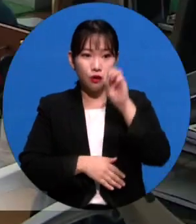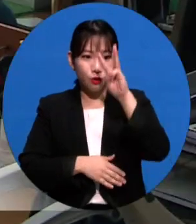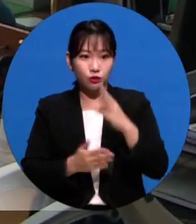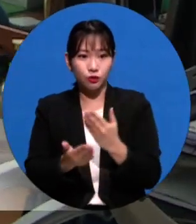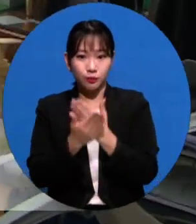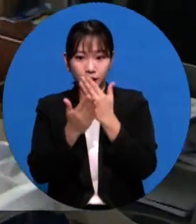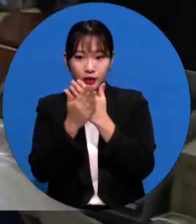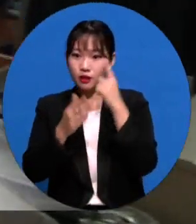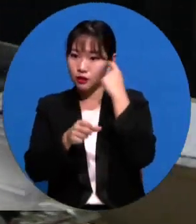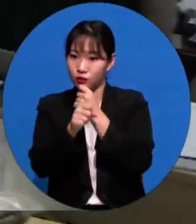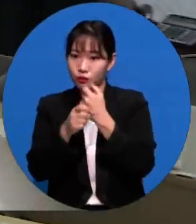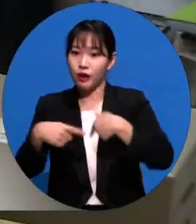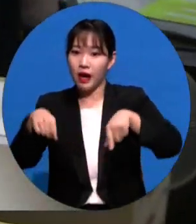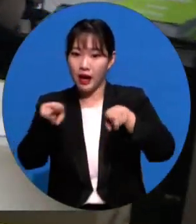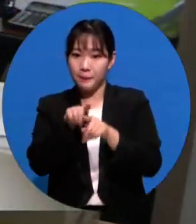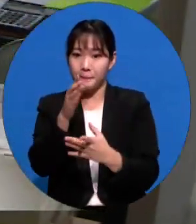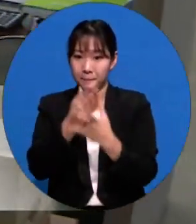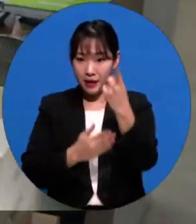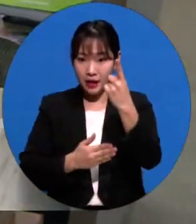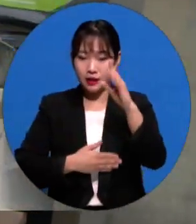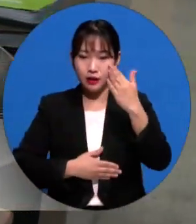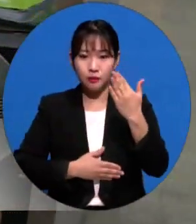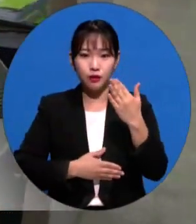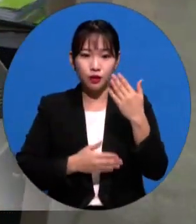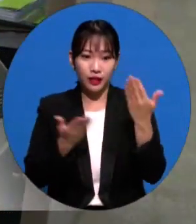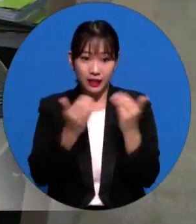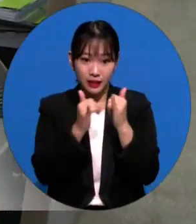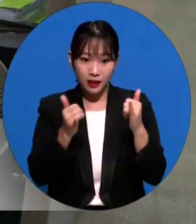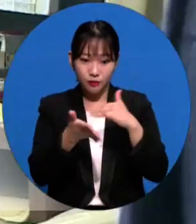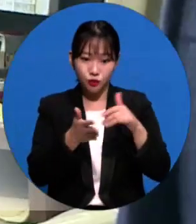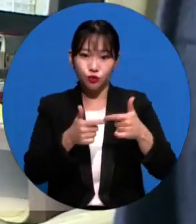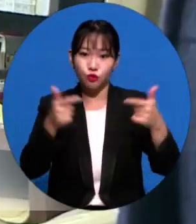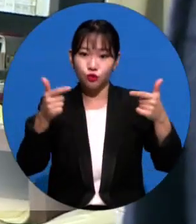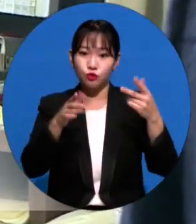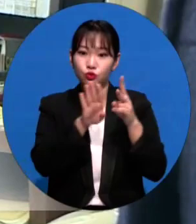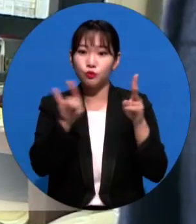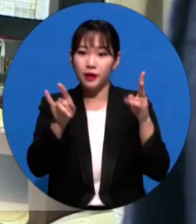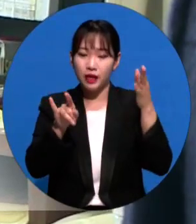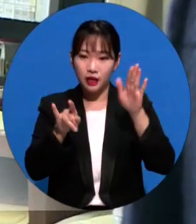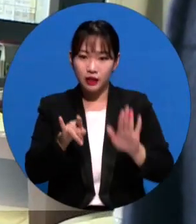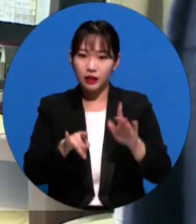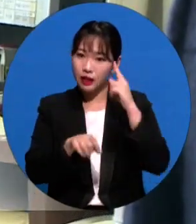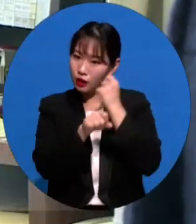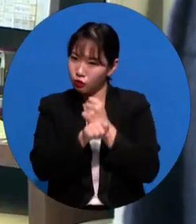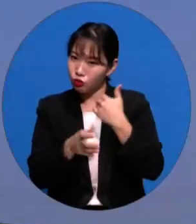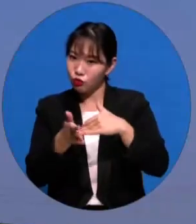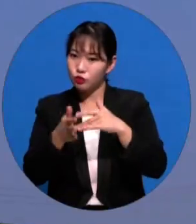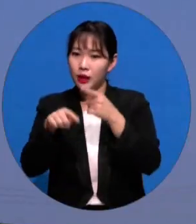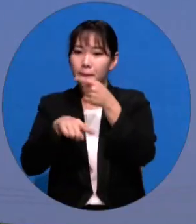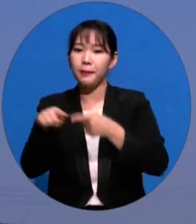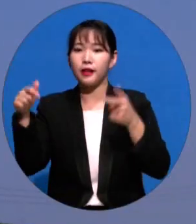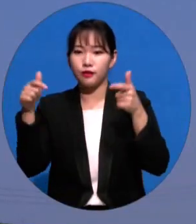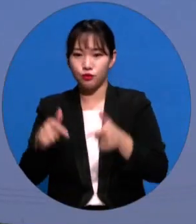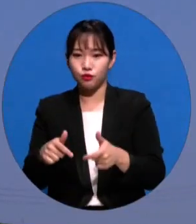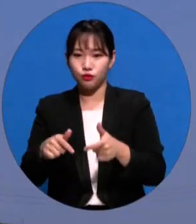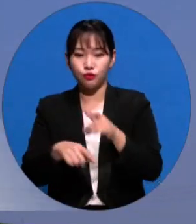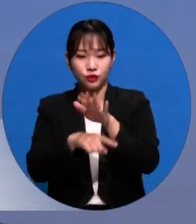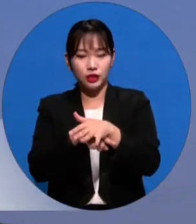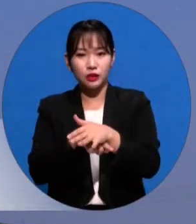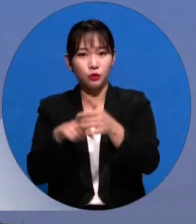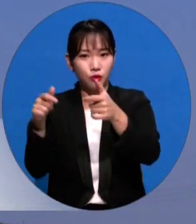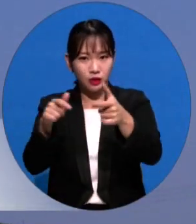광주발전연구원과 통합되면서 연구자 수는 2배로 늘었지만 연구량은 오히려 절반으로 줄었습니다. 농어촌을